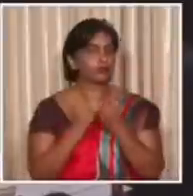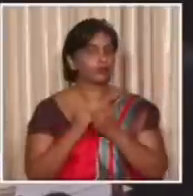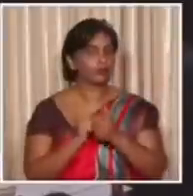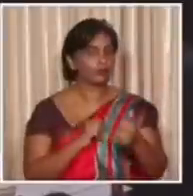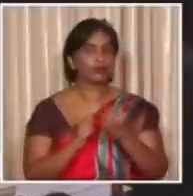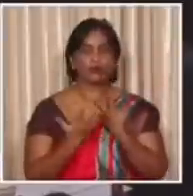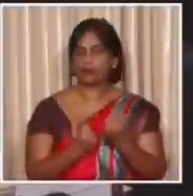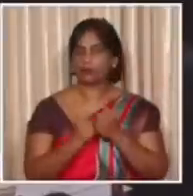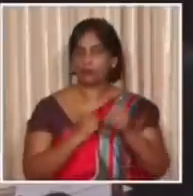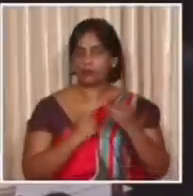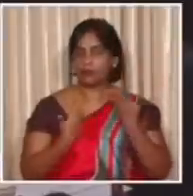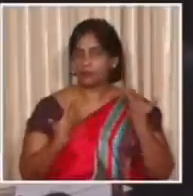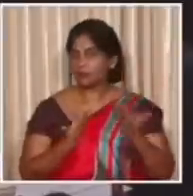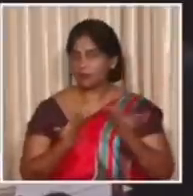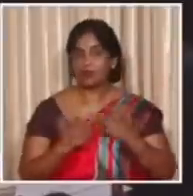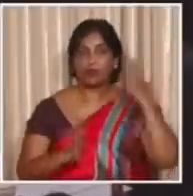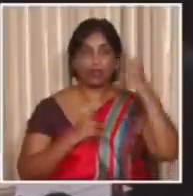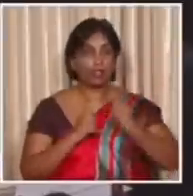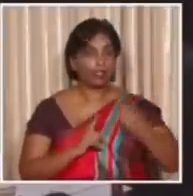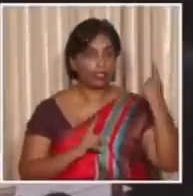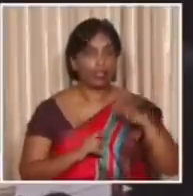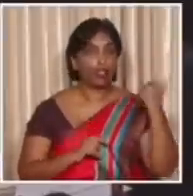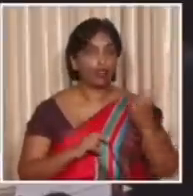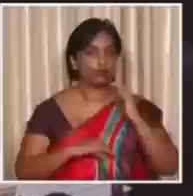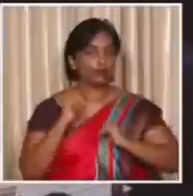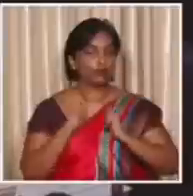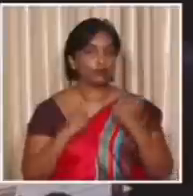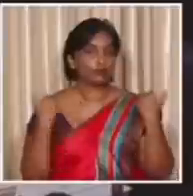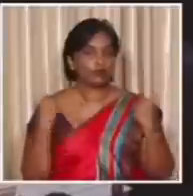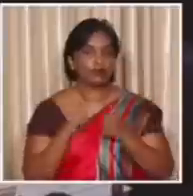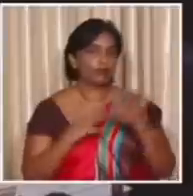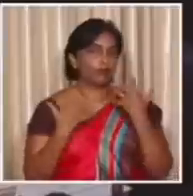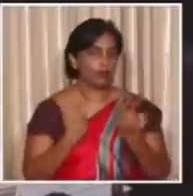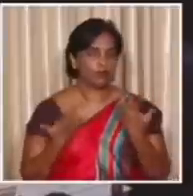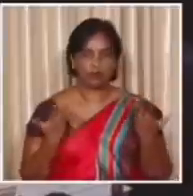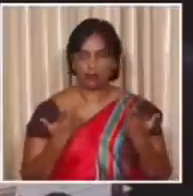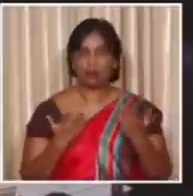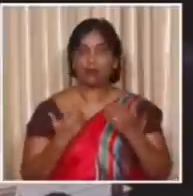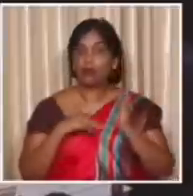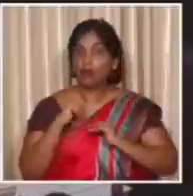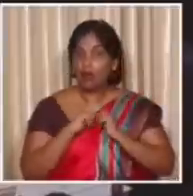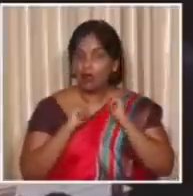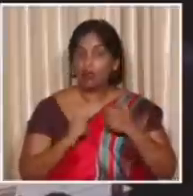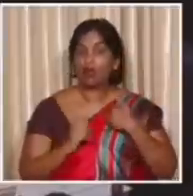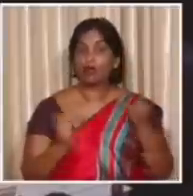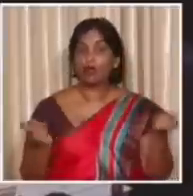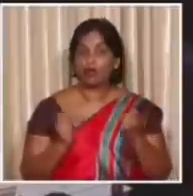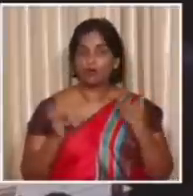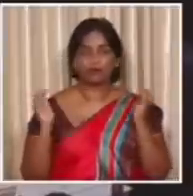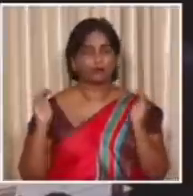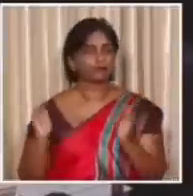ಫಲವಲ್ ಅತ್ಪತ್ ಕರಗಣ ಸಮತ್ತುನೇನೆ ಲೋಕೆ ದಿವನು ವಿಮಿತವಿನ ನವ ಶ್ರಮ ವಿಲದ ಫಲ ಅತ್ಪತ್ ಕರಗಣ ಅಪಿ ಸಮತ್ತುನೇನೆ ಸಿದ್ಧುನು ಇದೆ ತಮ ಅಪೇ ವಿಲದ ಫಲ